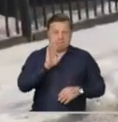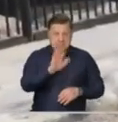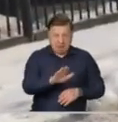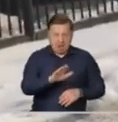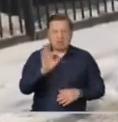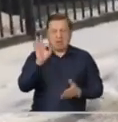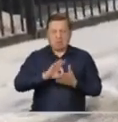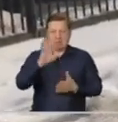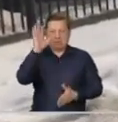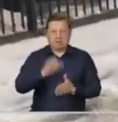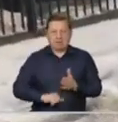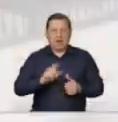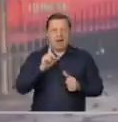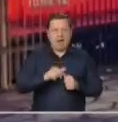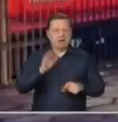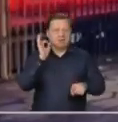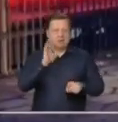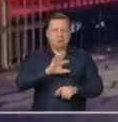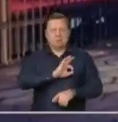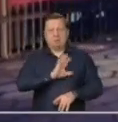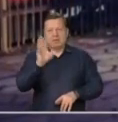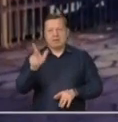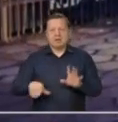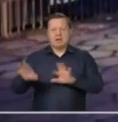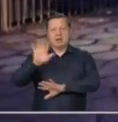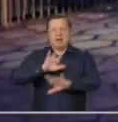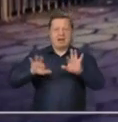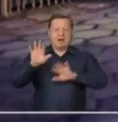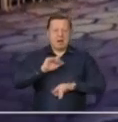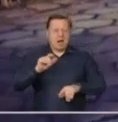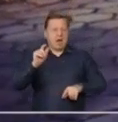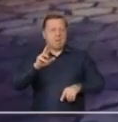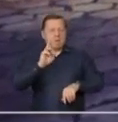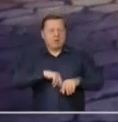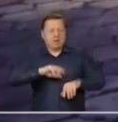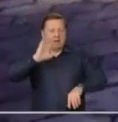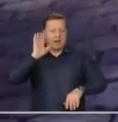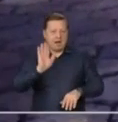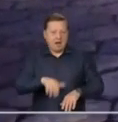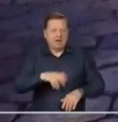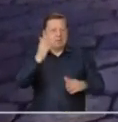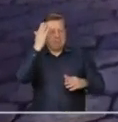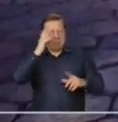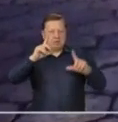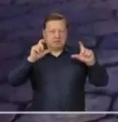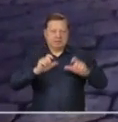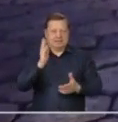Jednak dziewczynka tak oczarowała policjantów, że okazali się wyrozumiali, a interwencja zakończyła się pamiątkowym zdjęciem.